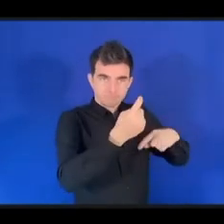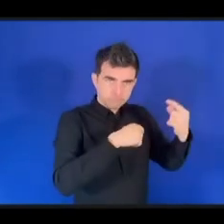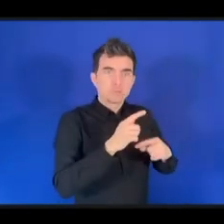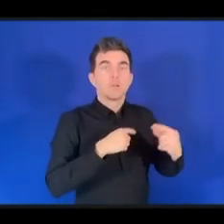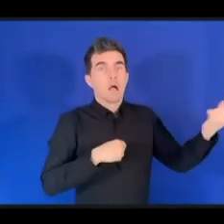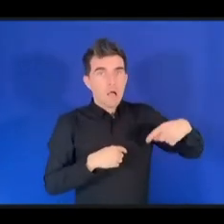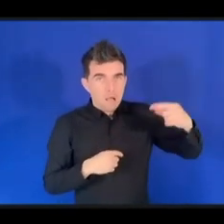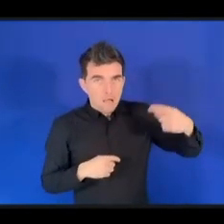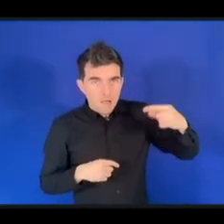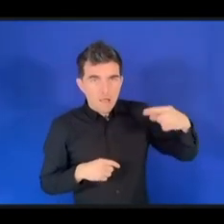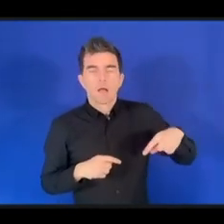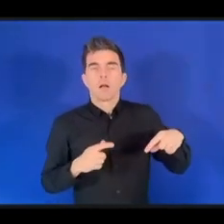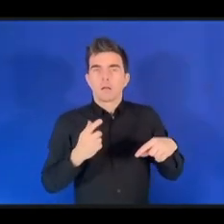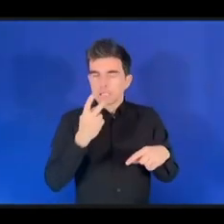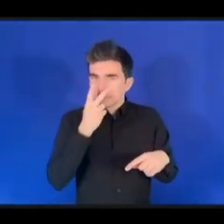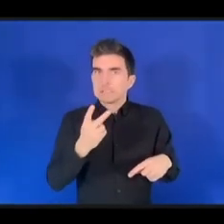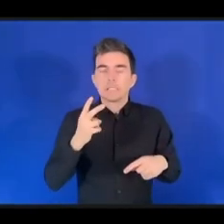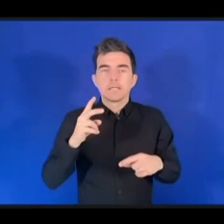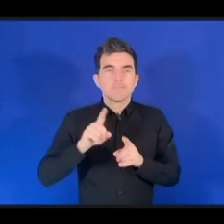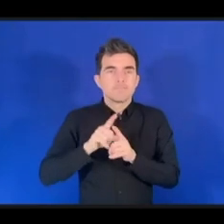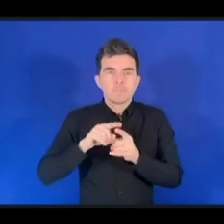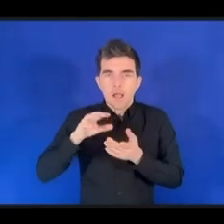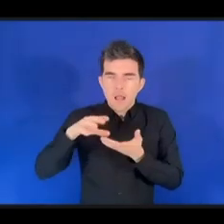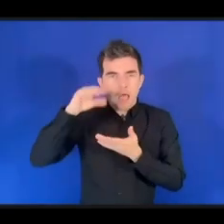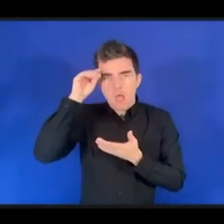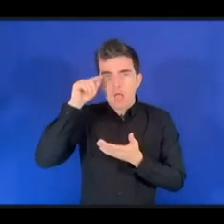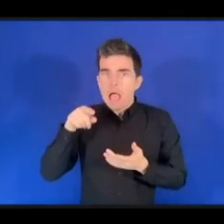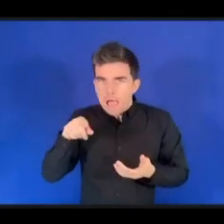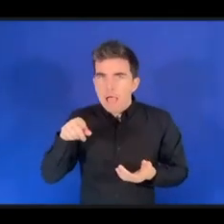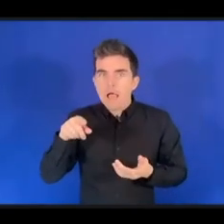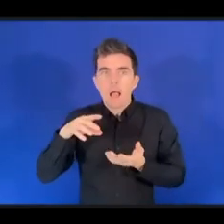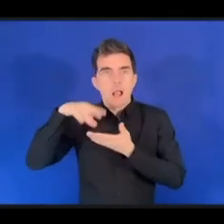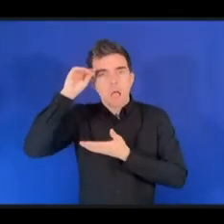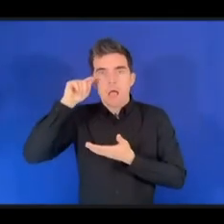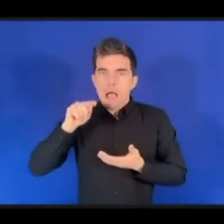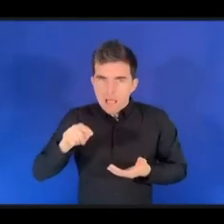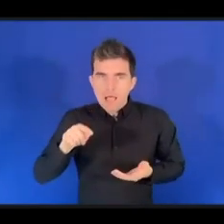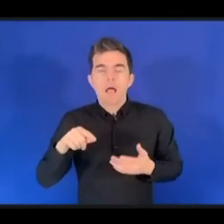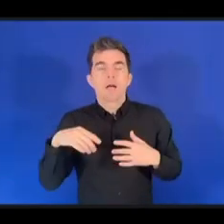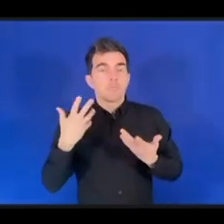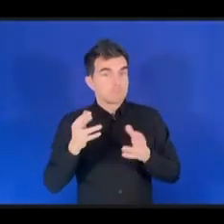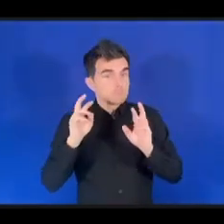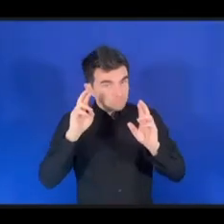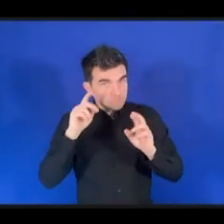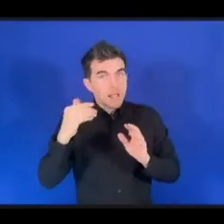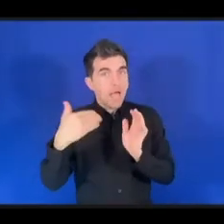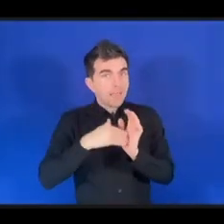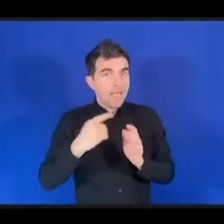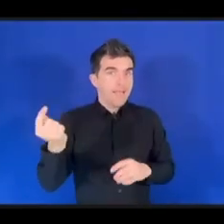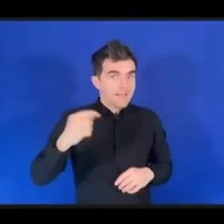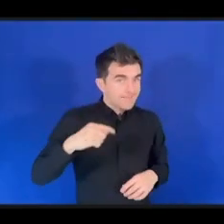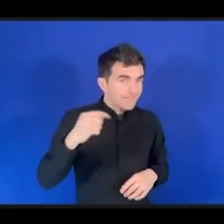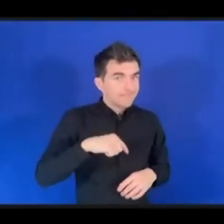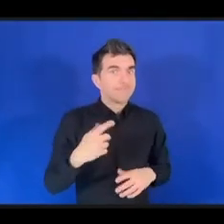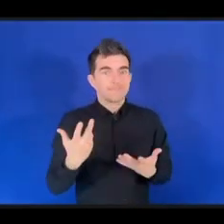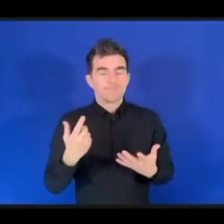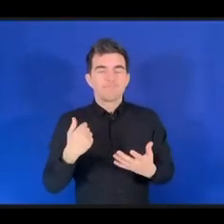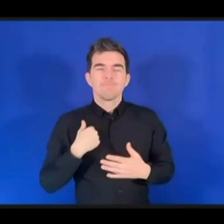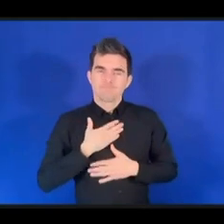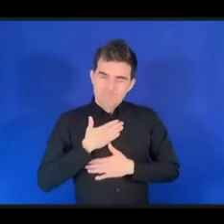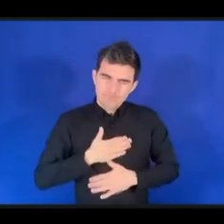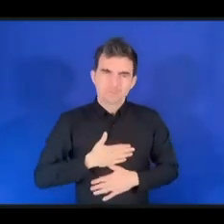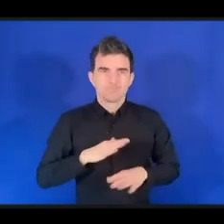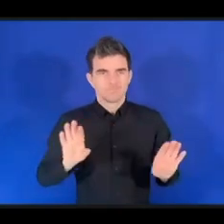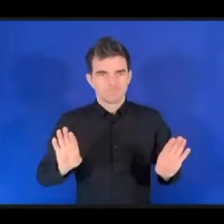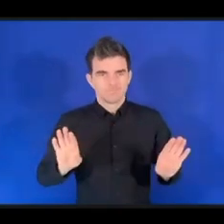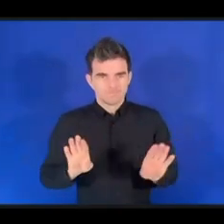都会找到京都的非凡魅力的新的一面，所以希望大家以后也多多再来京都，也